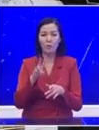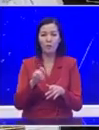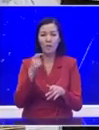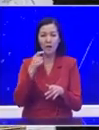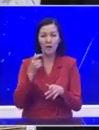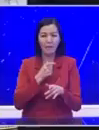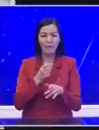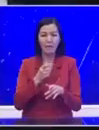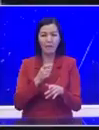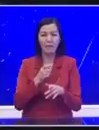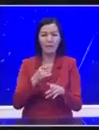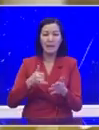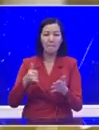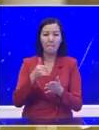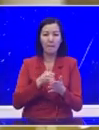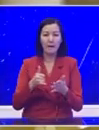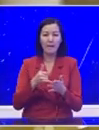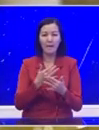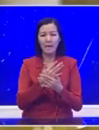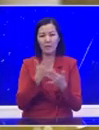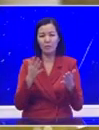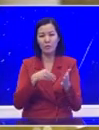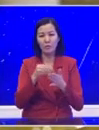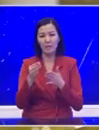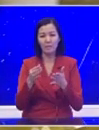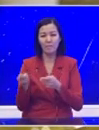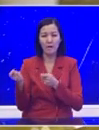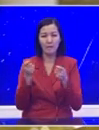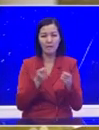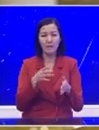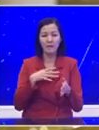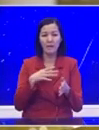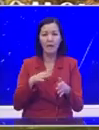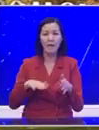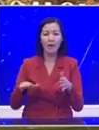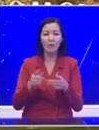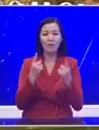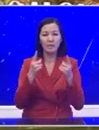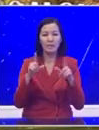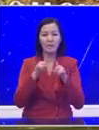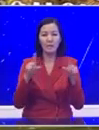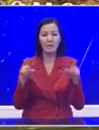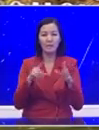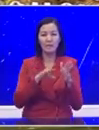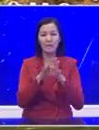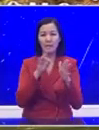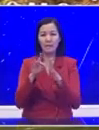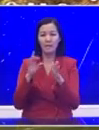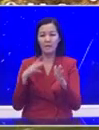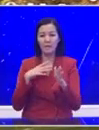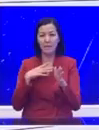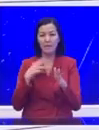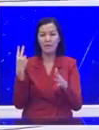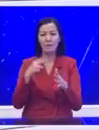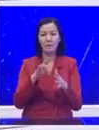май, күріш, картоп, жуа және макарон өнімдерін сатып алынады. Ол үшін тіпті аудандардағы ірі сауда нысандары таңдап алынған. Ал мынау